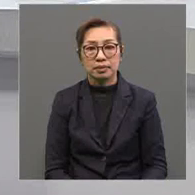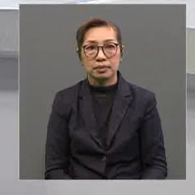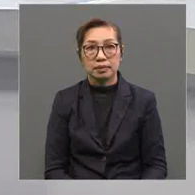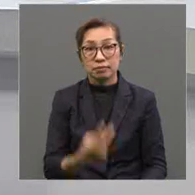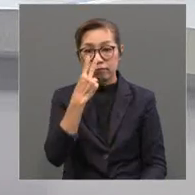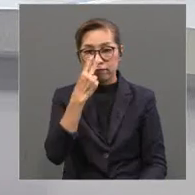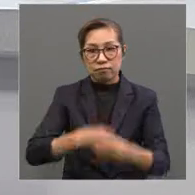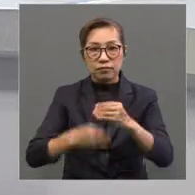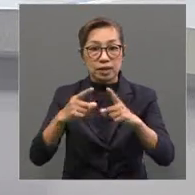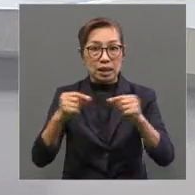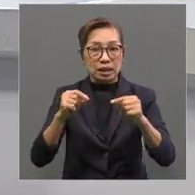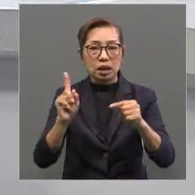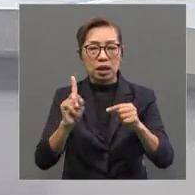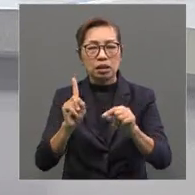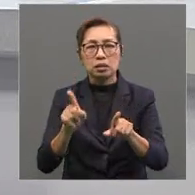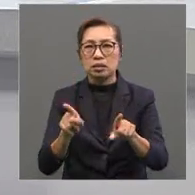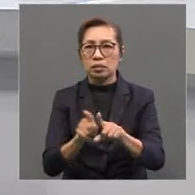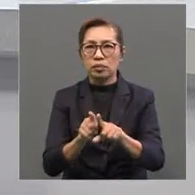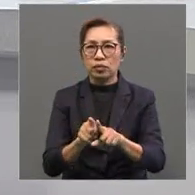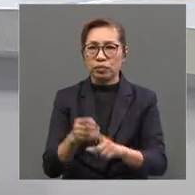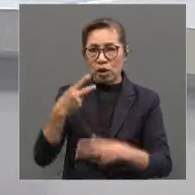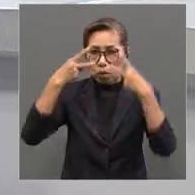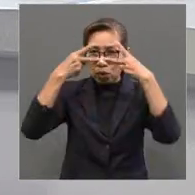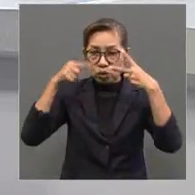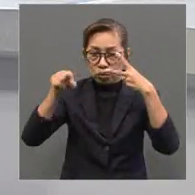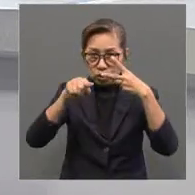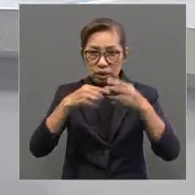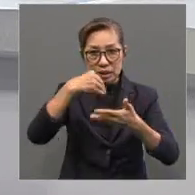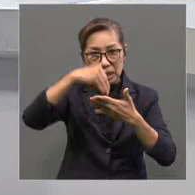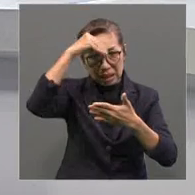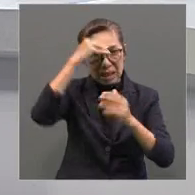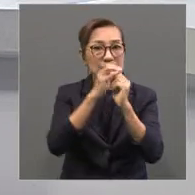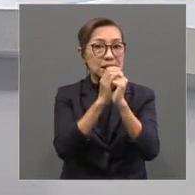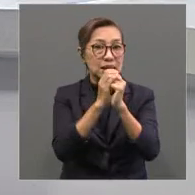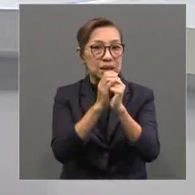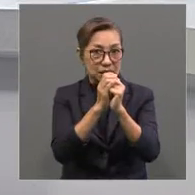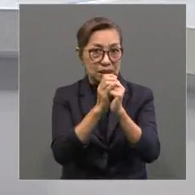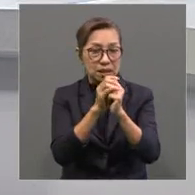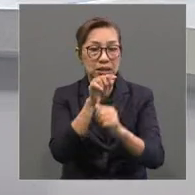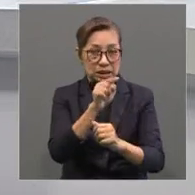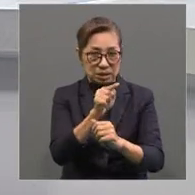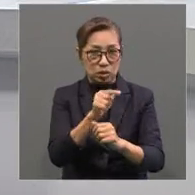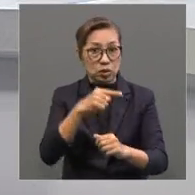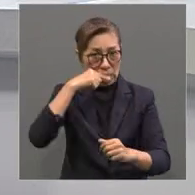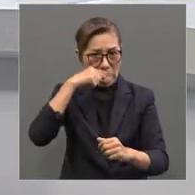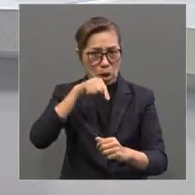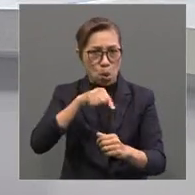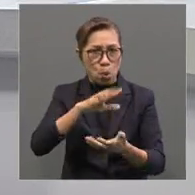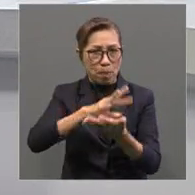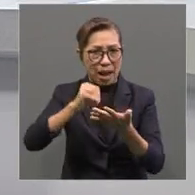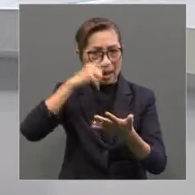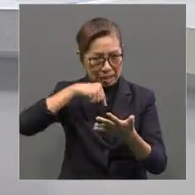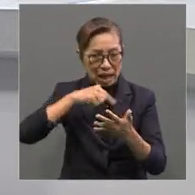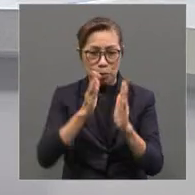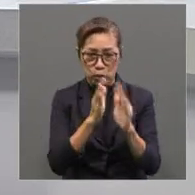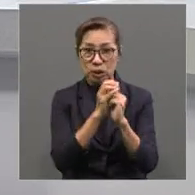ไปติดตามอีกหนึ่งคดีนะครับสำหรับความคืบหน้าเหตุที่มีคนร้ายฆาตกรรมนักศึกษาชาวจีนที่เดินทางมาเรียนที่มหาวิทยาลัยในไทยนะครับโด